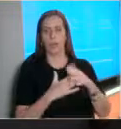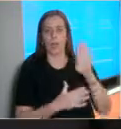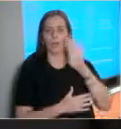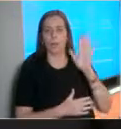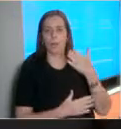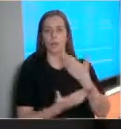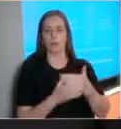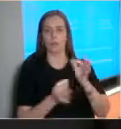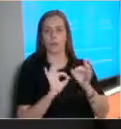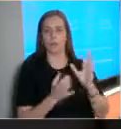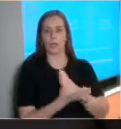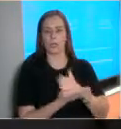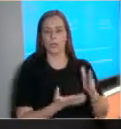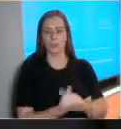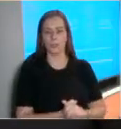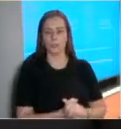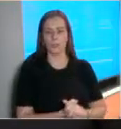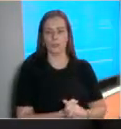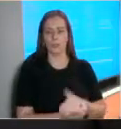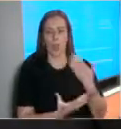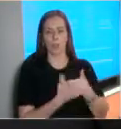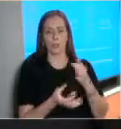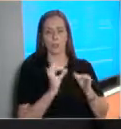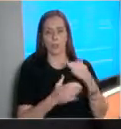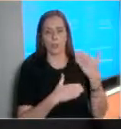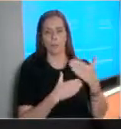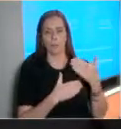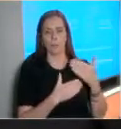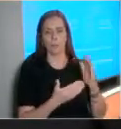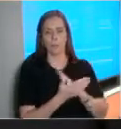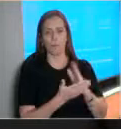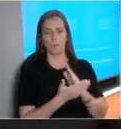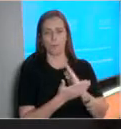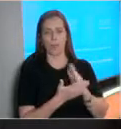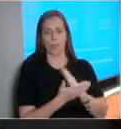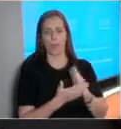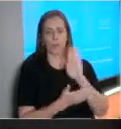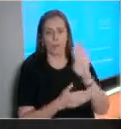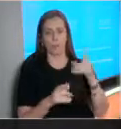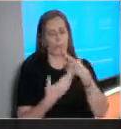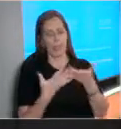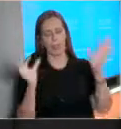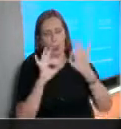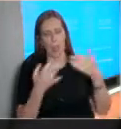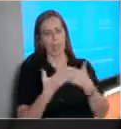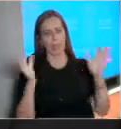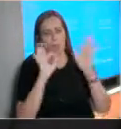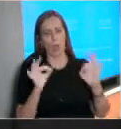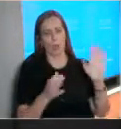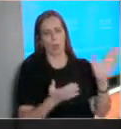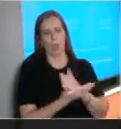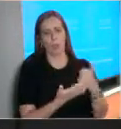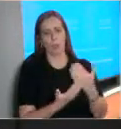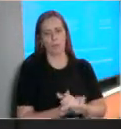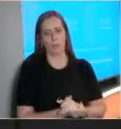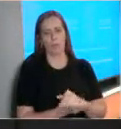מה מנדלבליט הולך להחליט? מנדלבליט בסוף יחליט שנתניהו, כמו שנתניהו אמר, אין כלום וכאילו היה כלום.